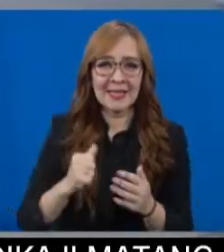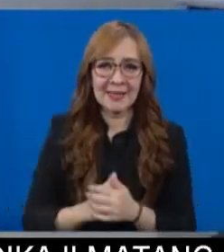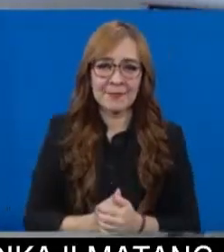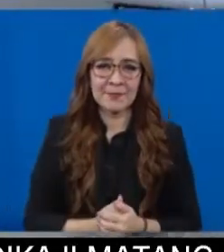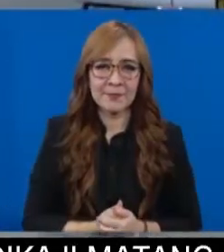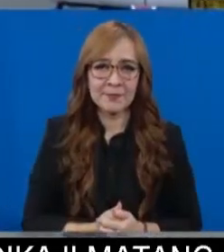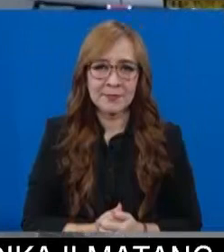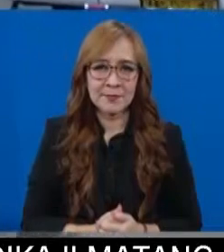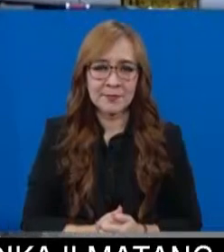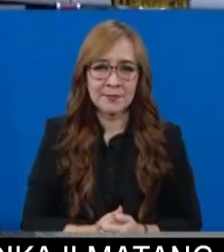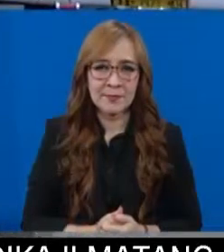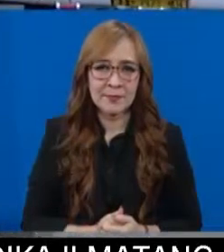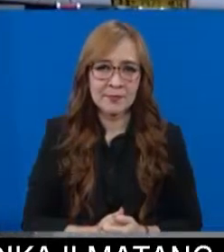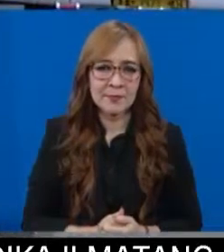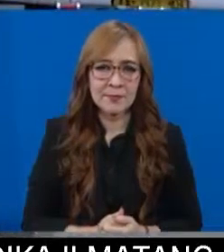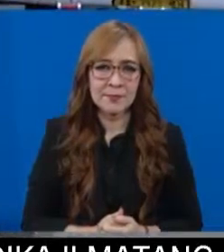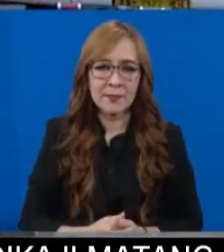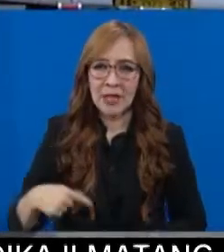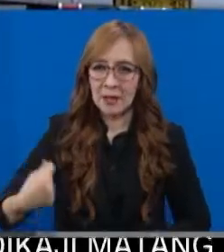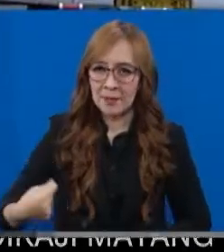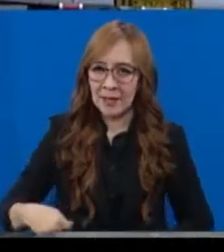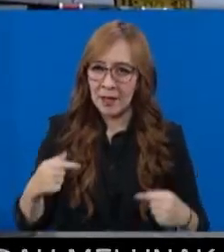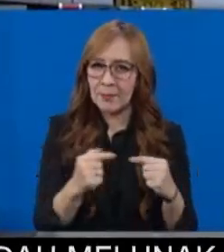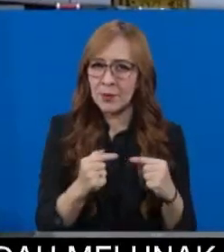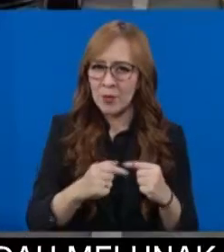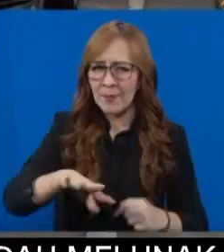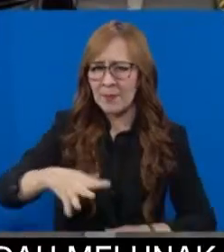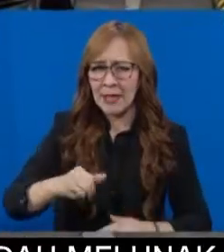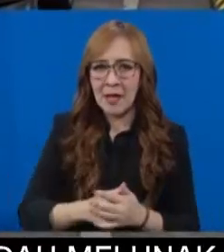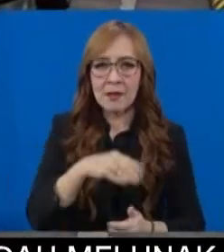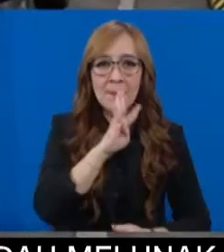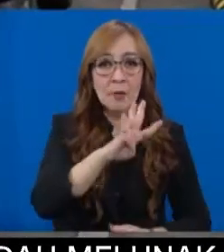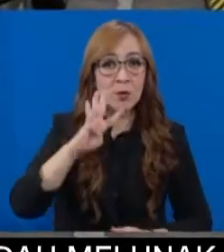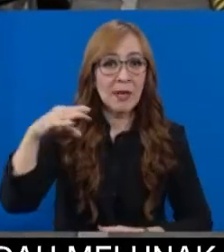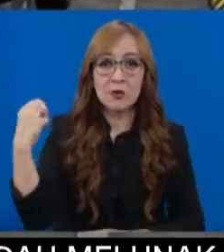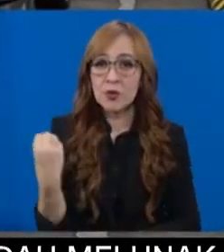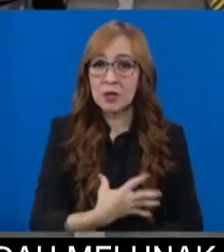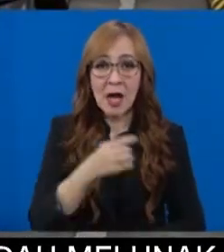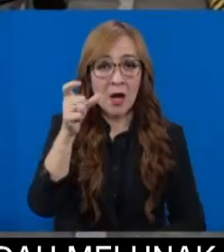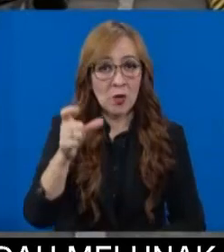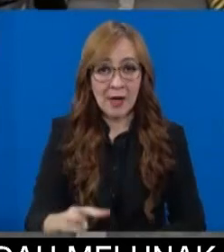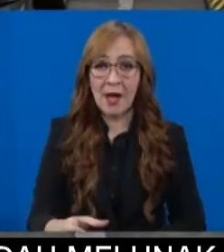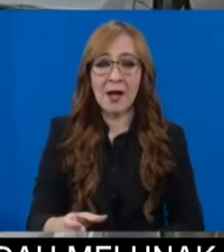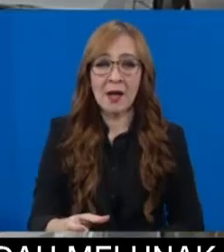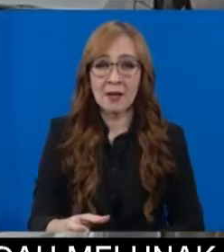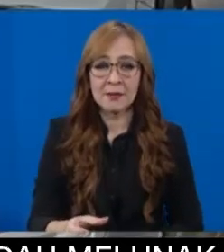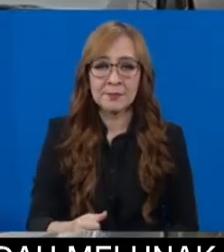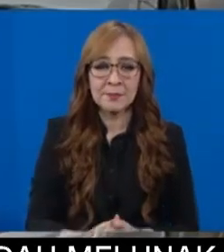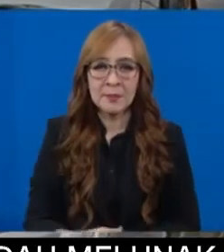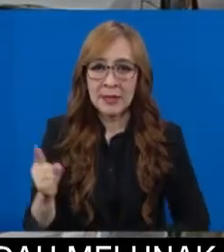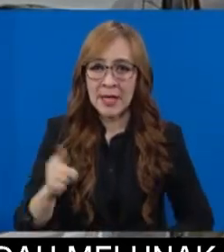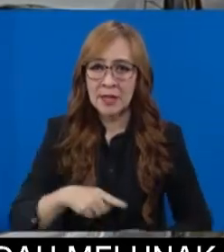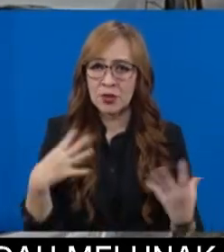Baru Kementerian Perhubungan memperkirakan 44 juta orang atau 16,35% dari